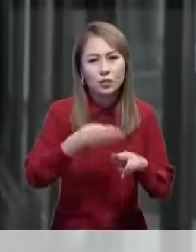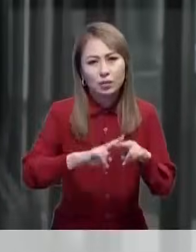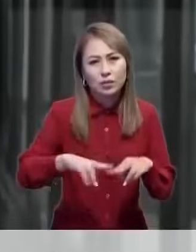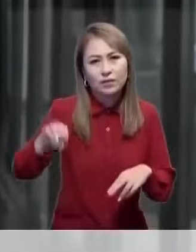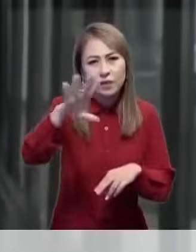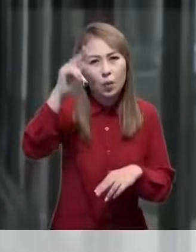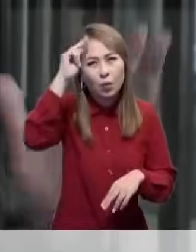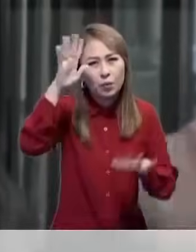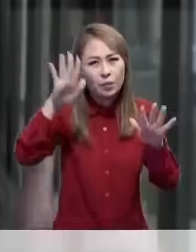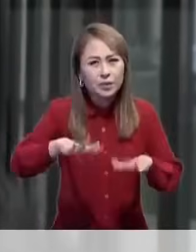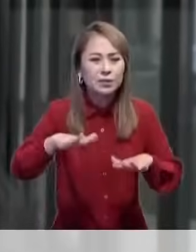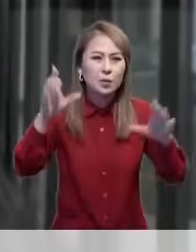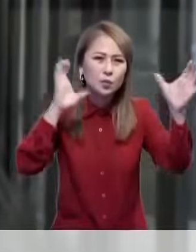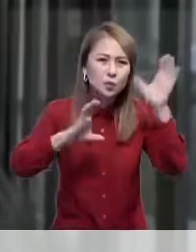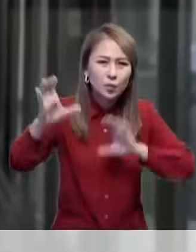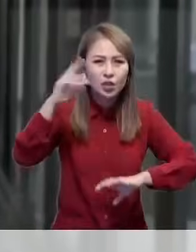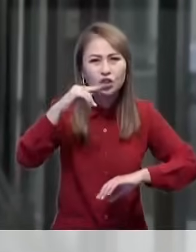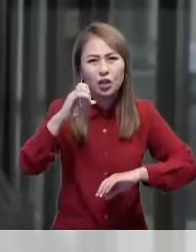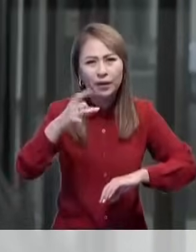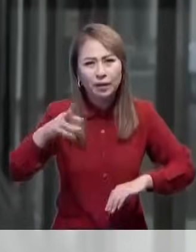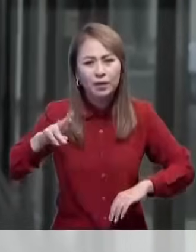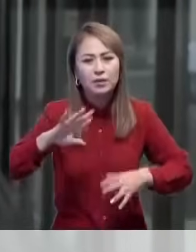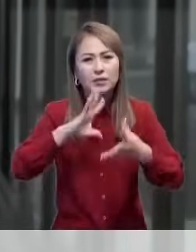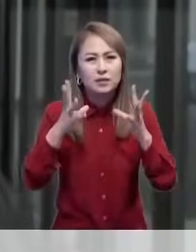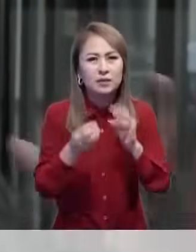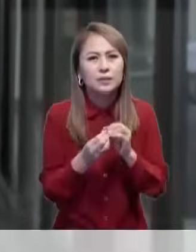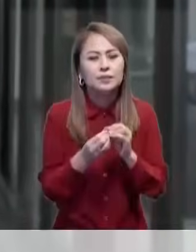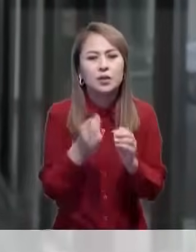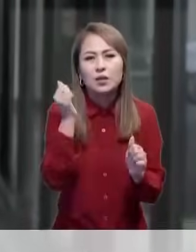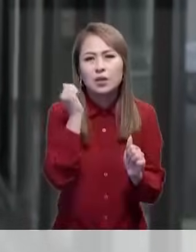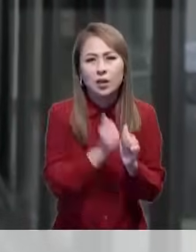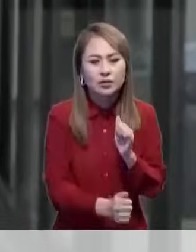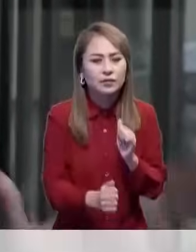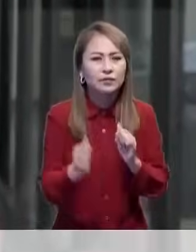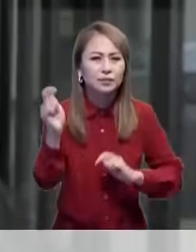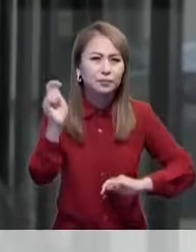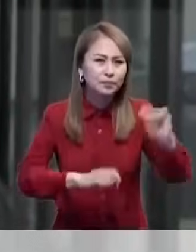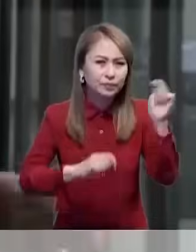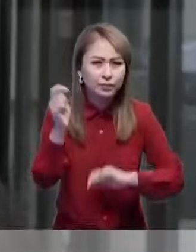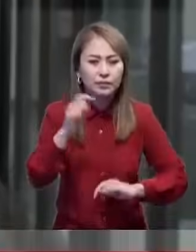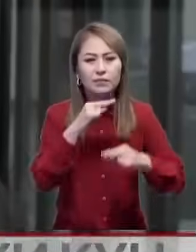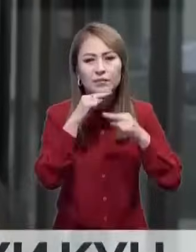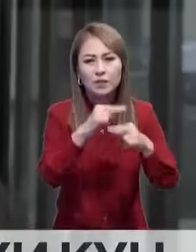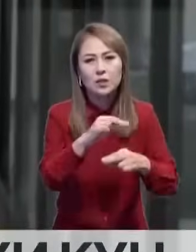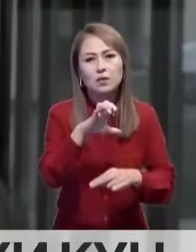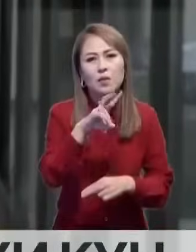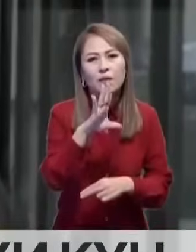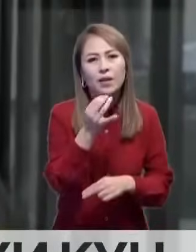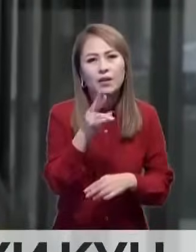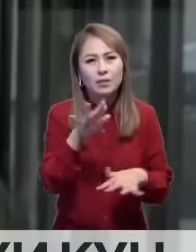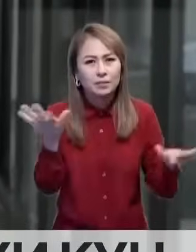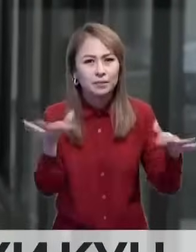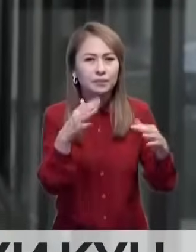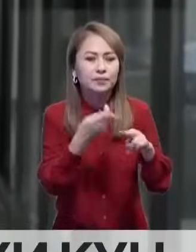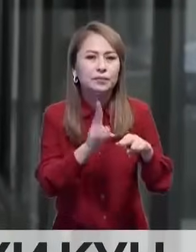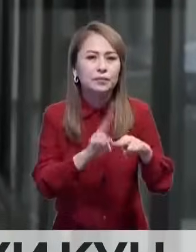жүретін, оқитын, не, мысалы, Чехиядан келіп жатқандарды көрдік. Сондықтан бүкіл қазақ комьюнити шетелде бас назарды Словенияға бұрып отыр.